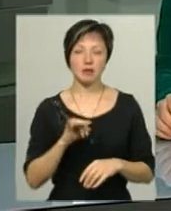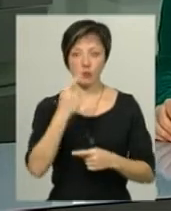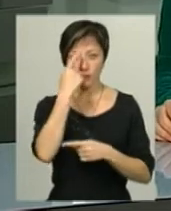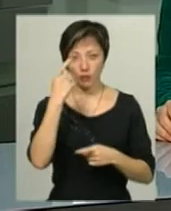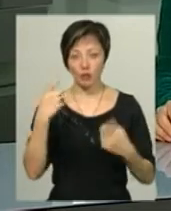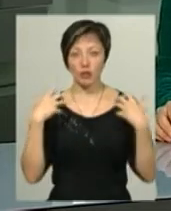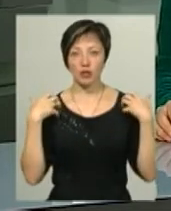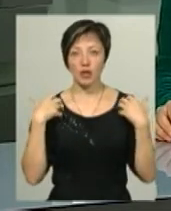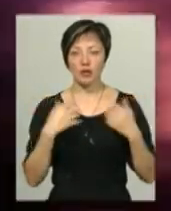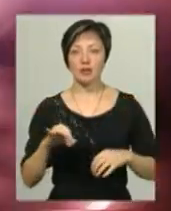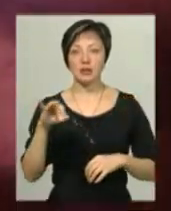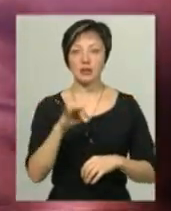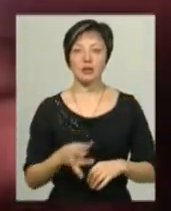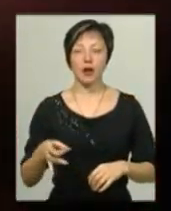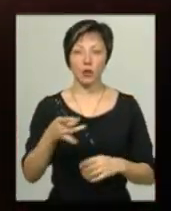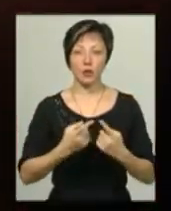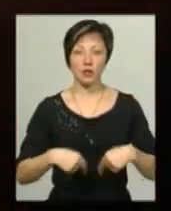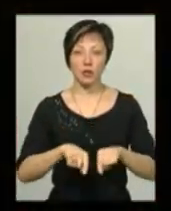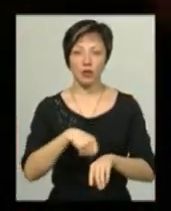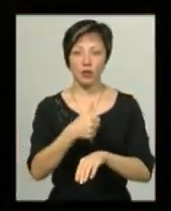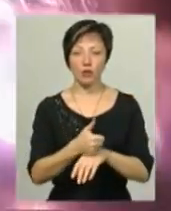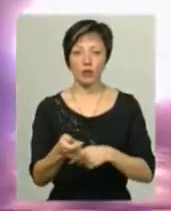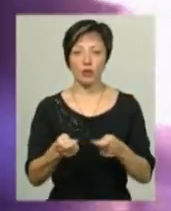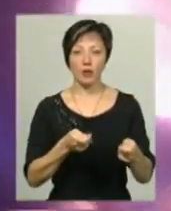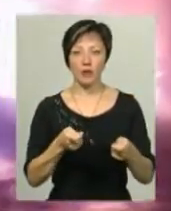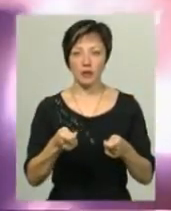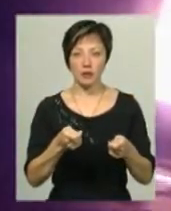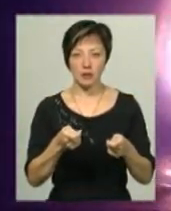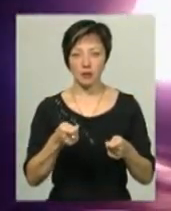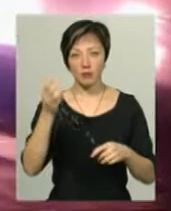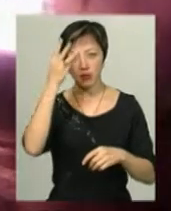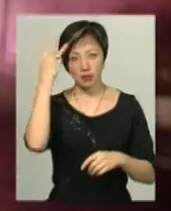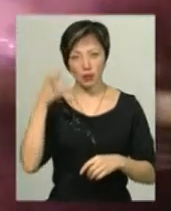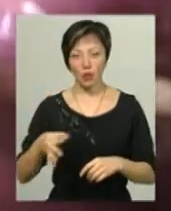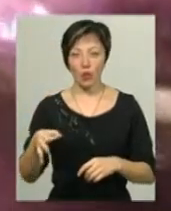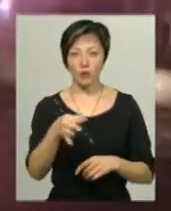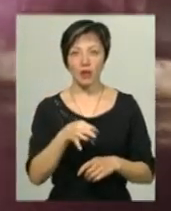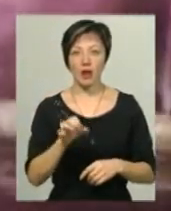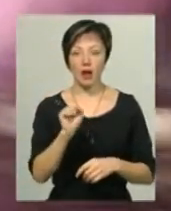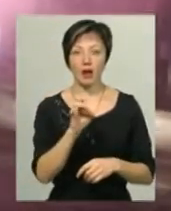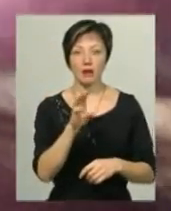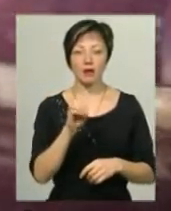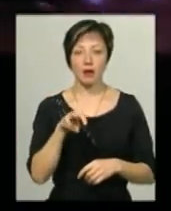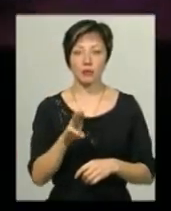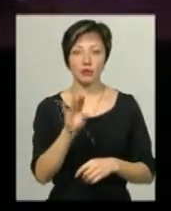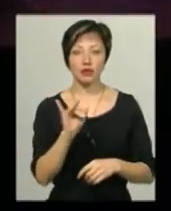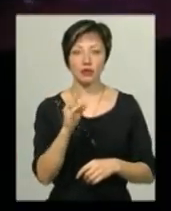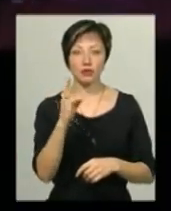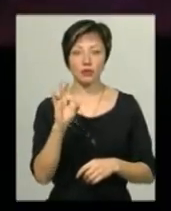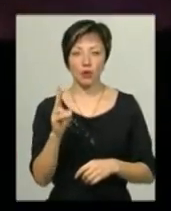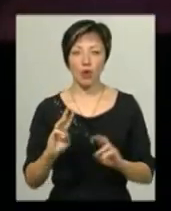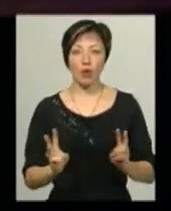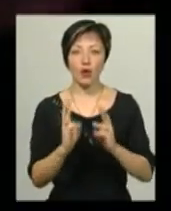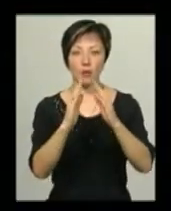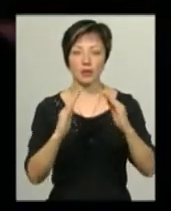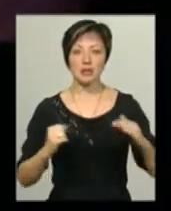повідомив начальник Ізяславського районного сектору головного управління ДСНС України у Хмельницькій області Артем Шашок. За його словами, горіла